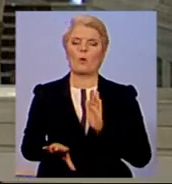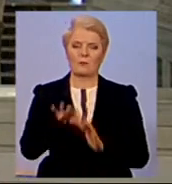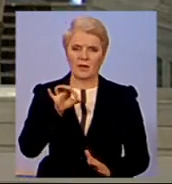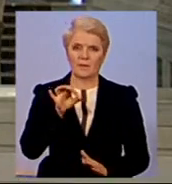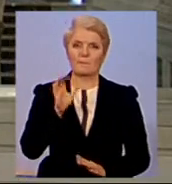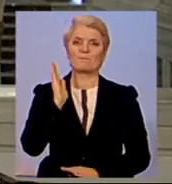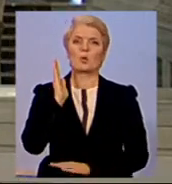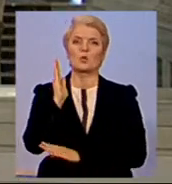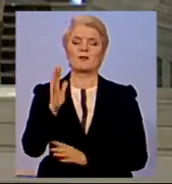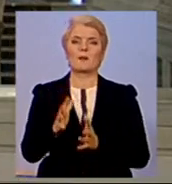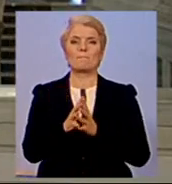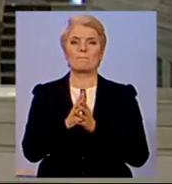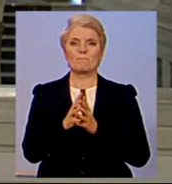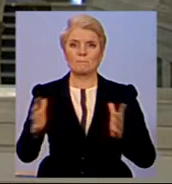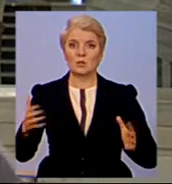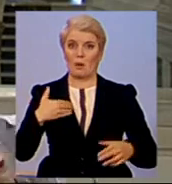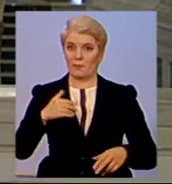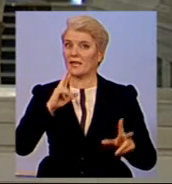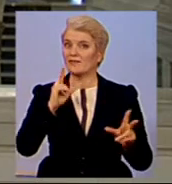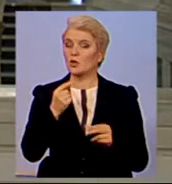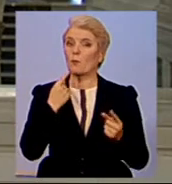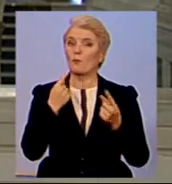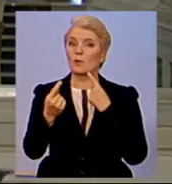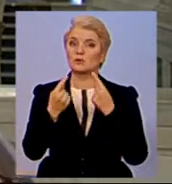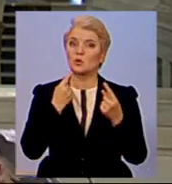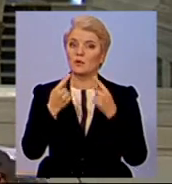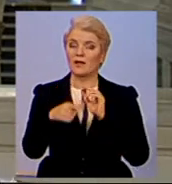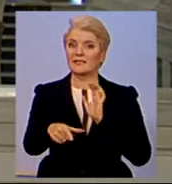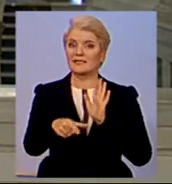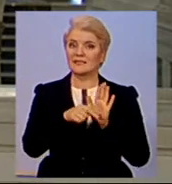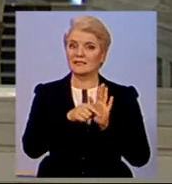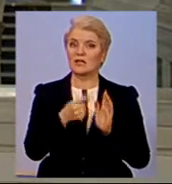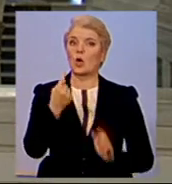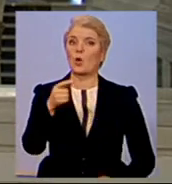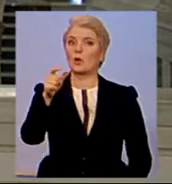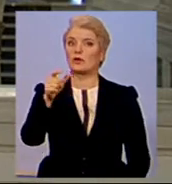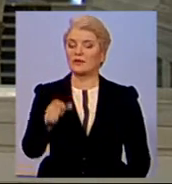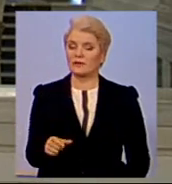проголосували більшістю, і мені вдалося поспілкуватися з одним із власне